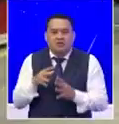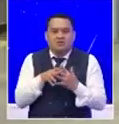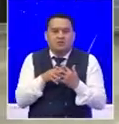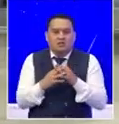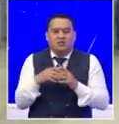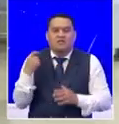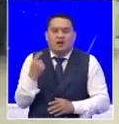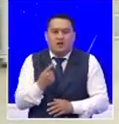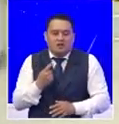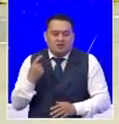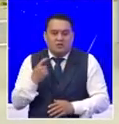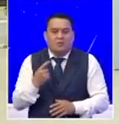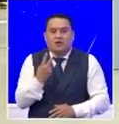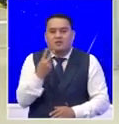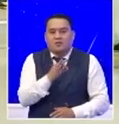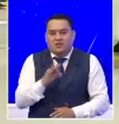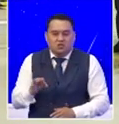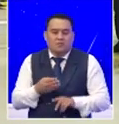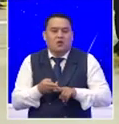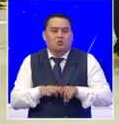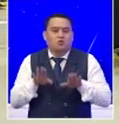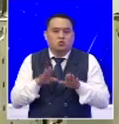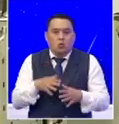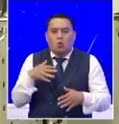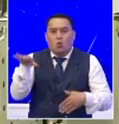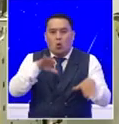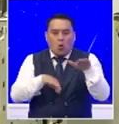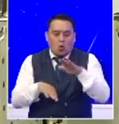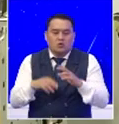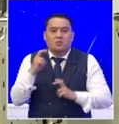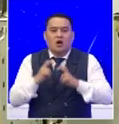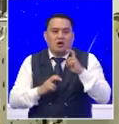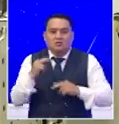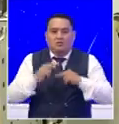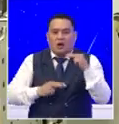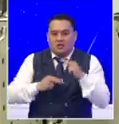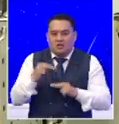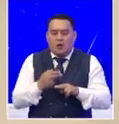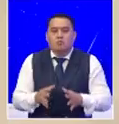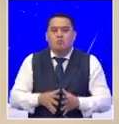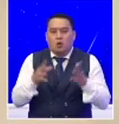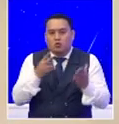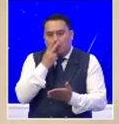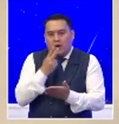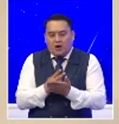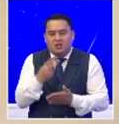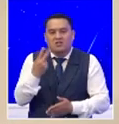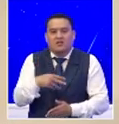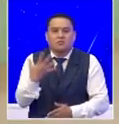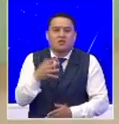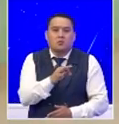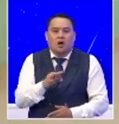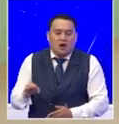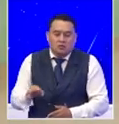– 2,2%. В перечень вошли также горнодобывающая промышленность и строительство. Наибольший показатель – около